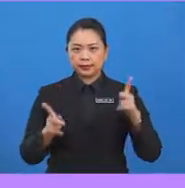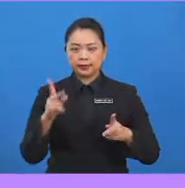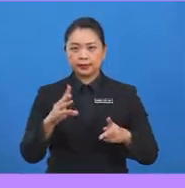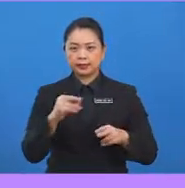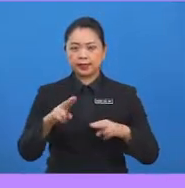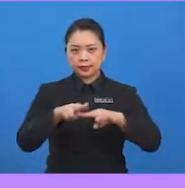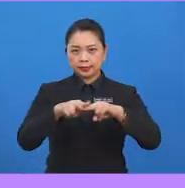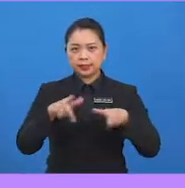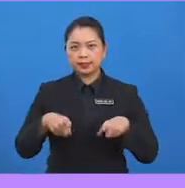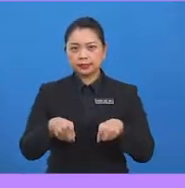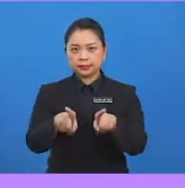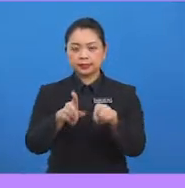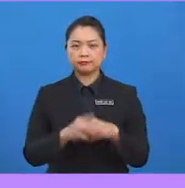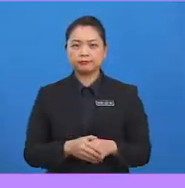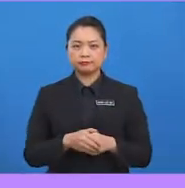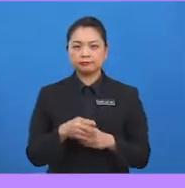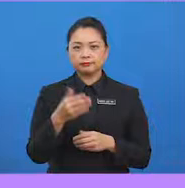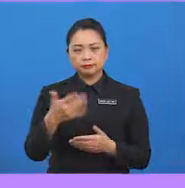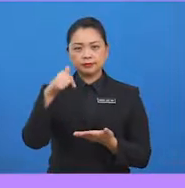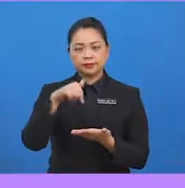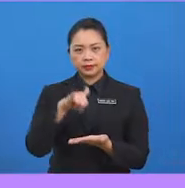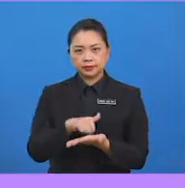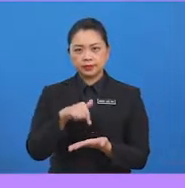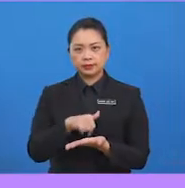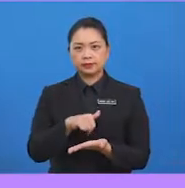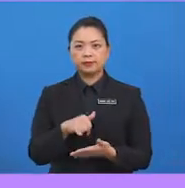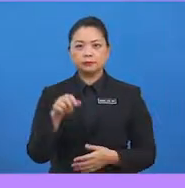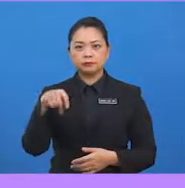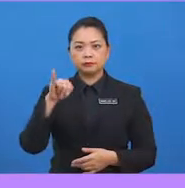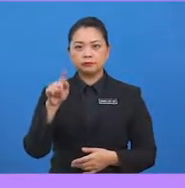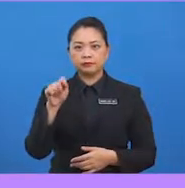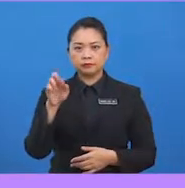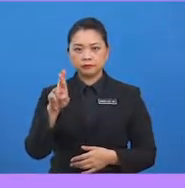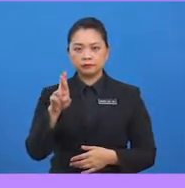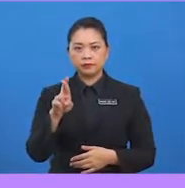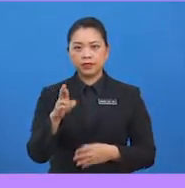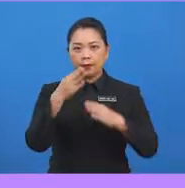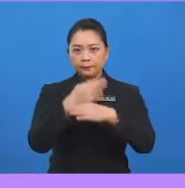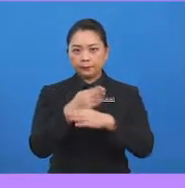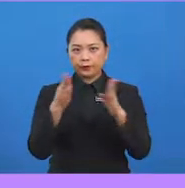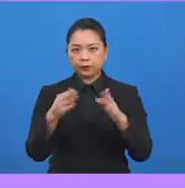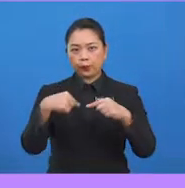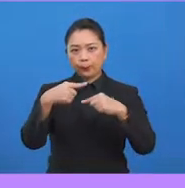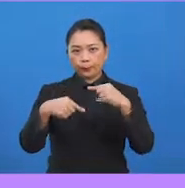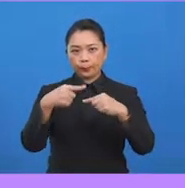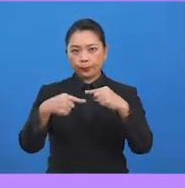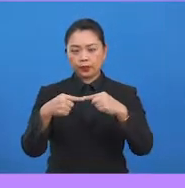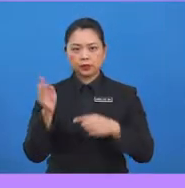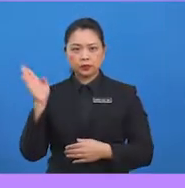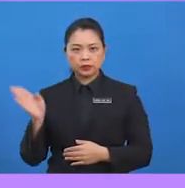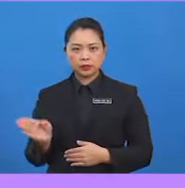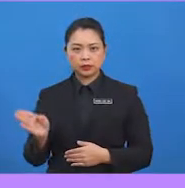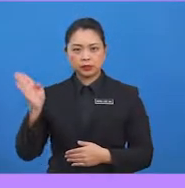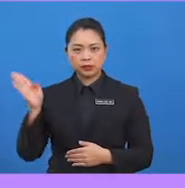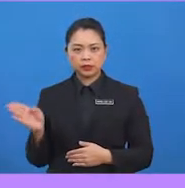landasan kereta api. Seterusnya ialah pewter. Pewter terbentuk apabila